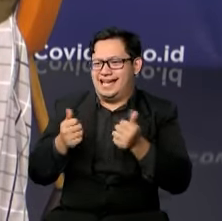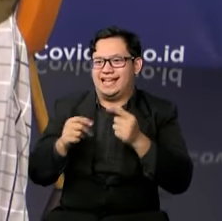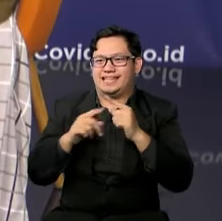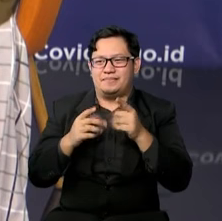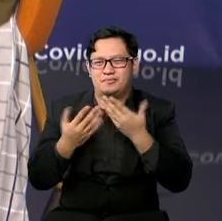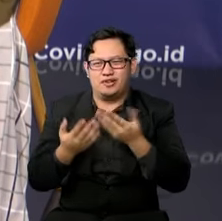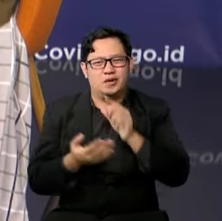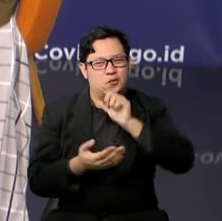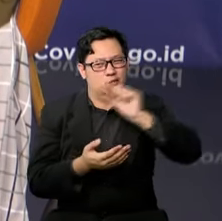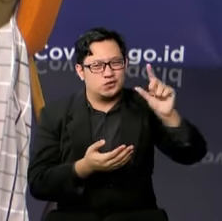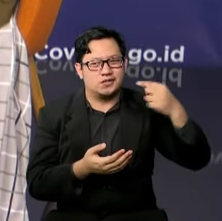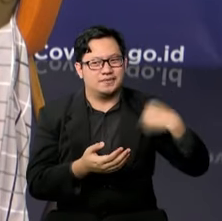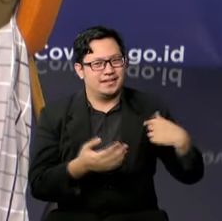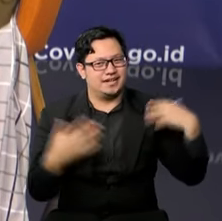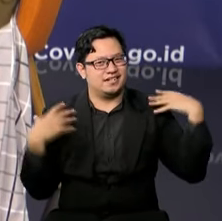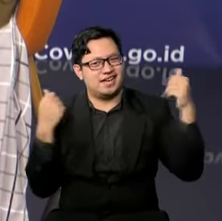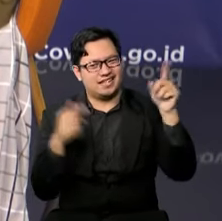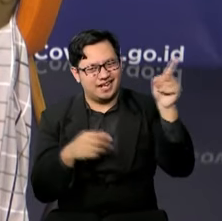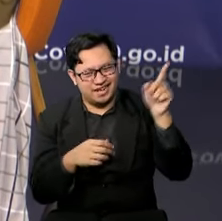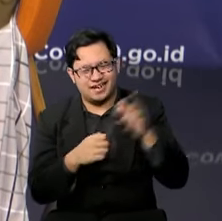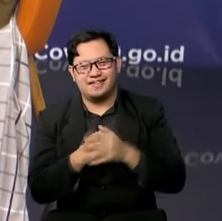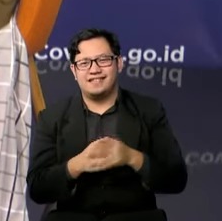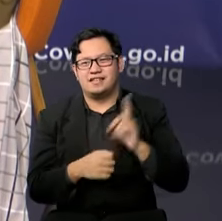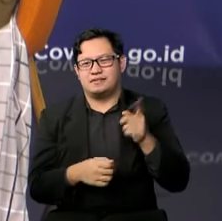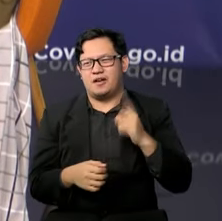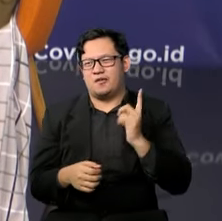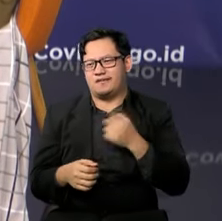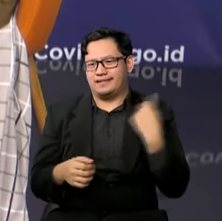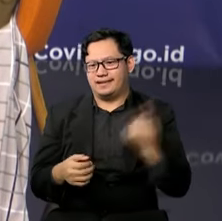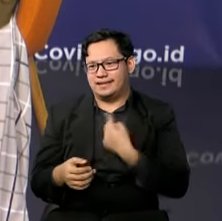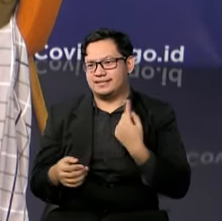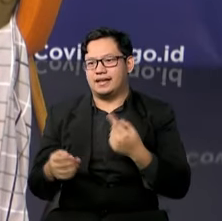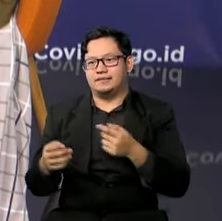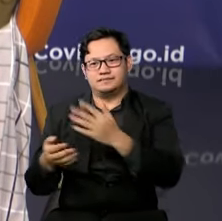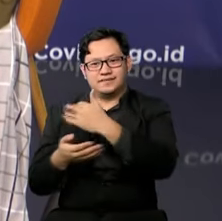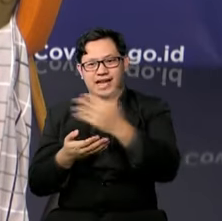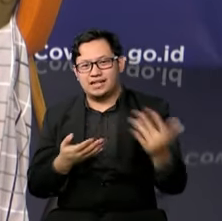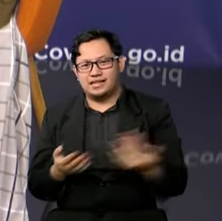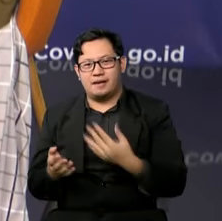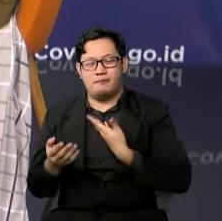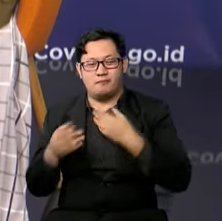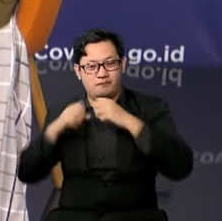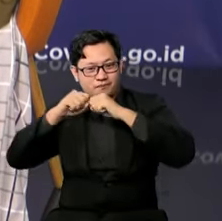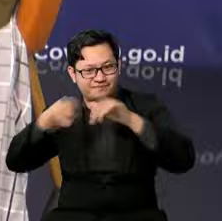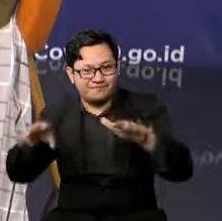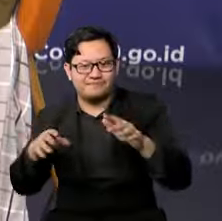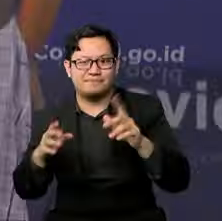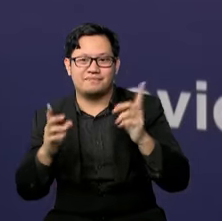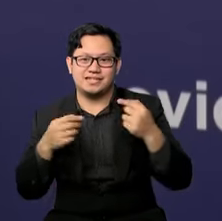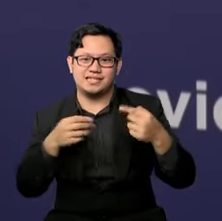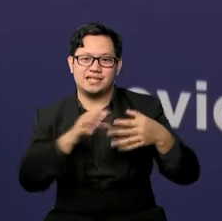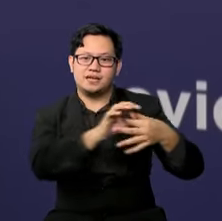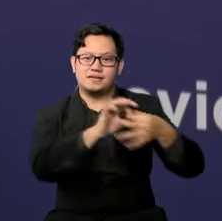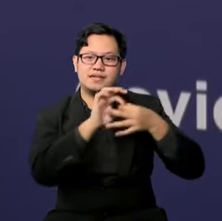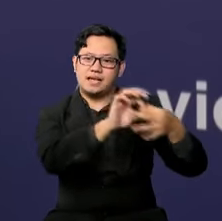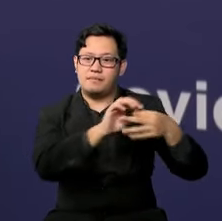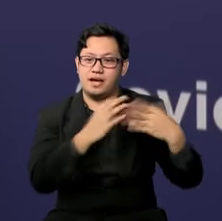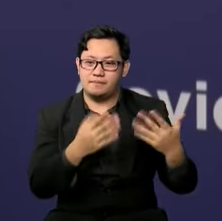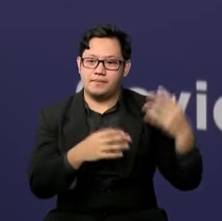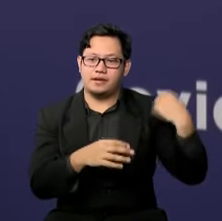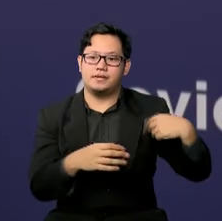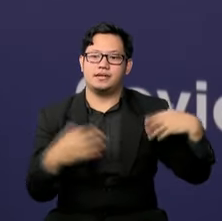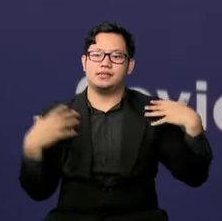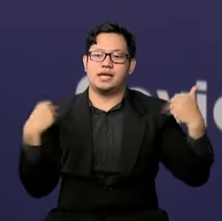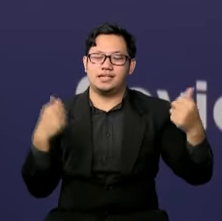tambah-tambah yang berkata kalau mawar kandata juga pasti punya koordinasi dengan Kementerian Kesehatan Kementerian Kesehatan punya data Berapa